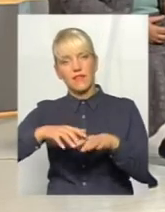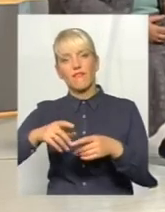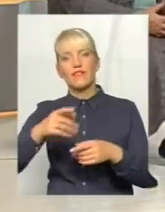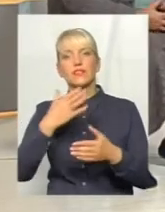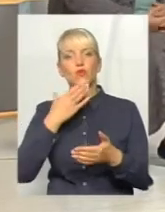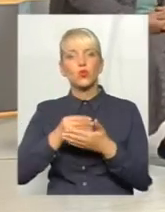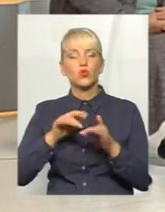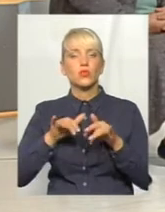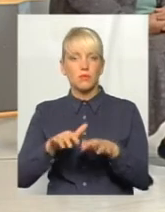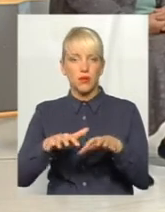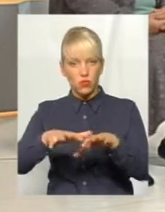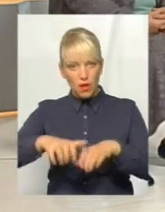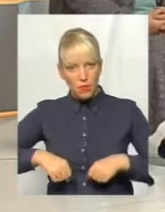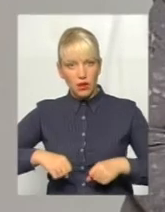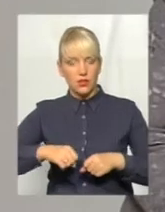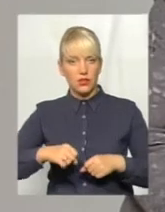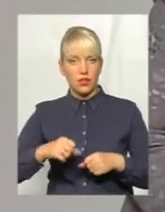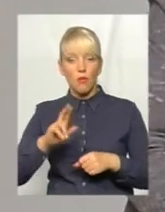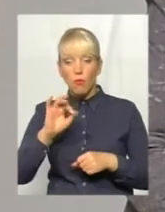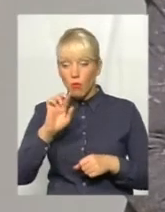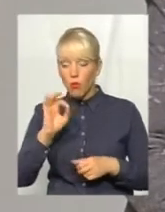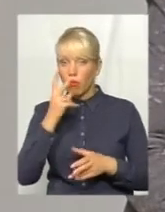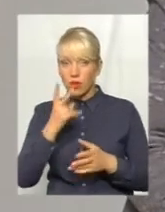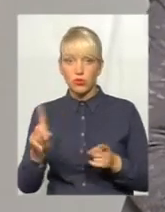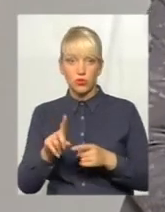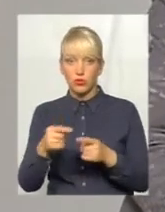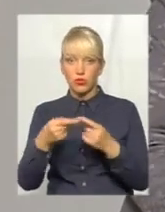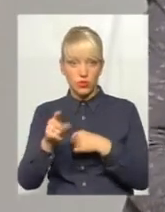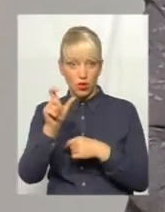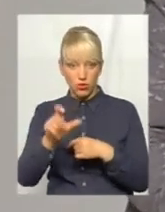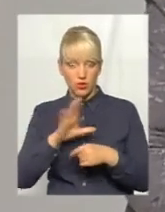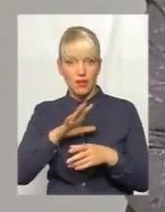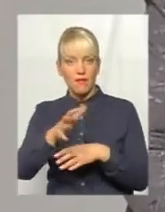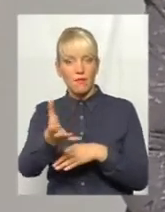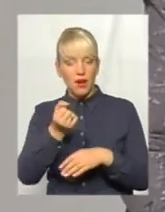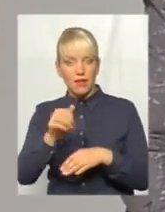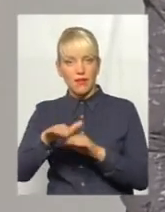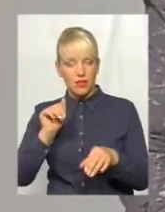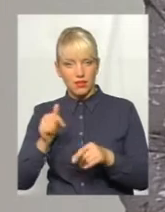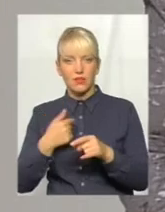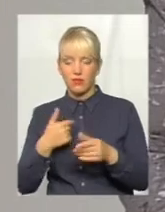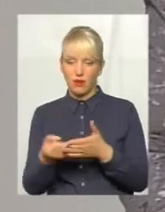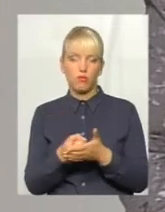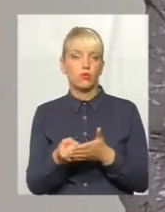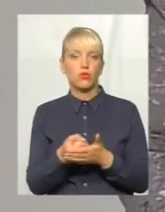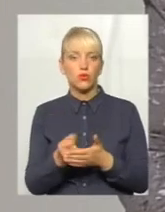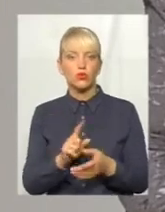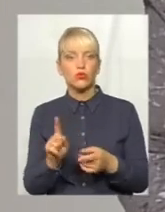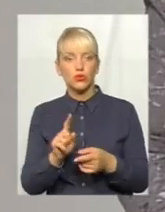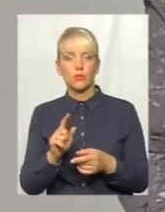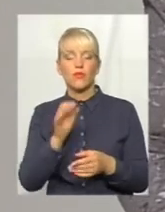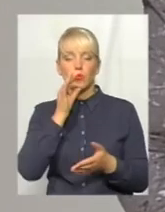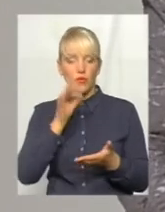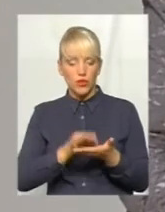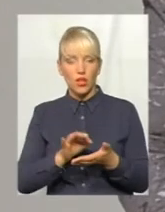хотіли. І я сьогодні боруся за те, щоб відповідали люди, які зробили цей злочин. Як з